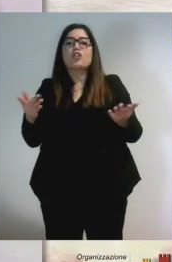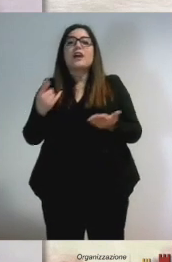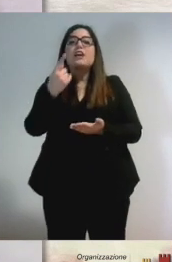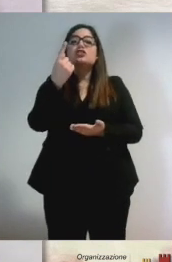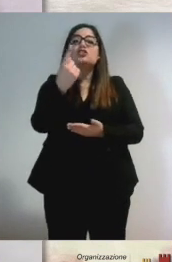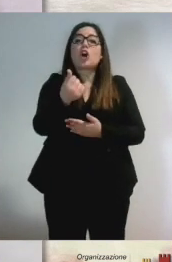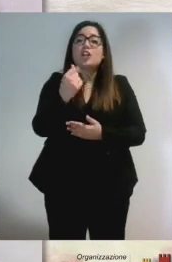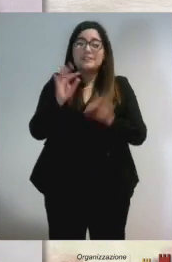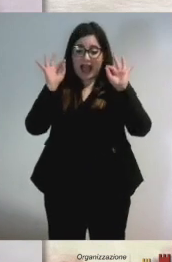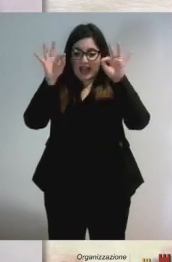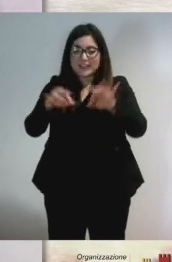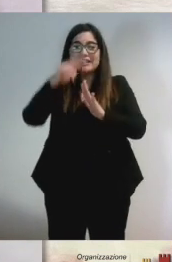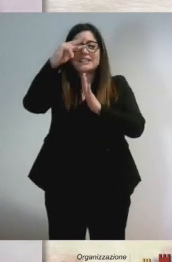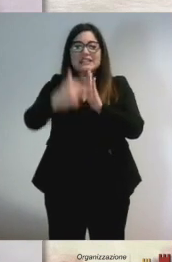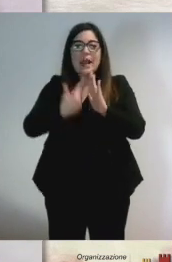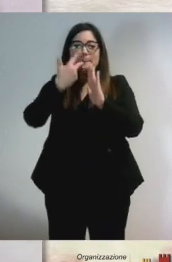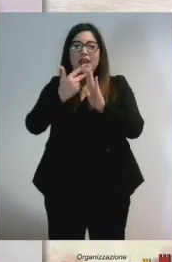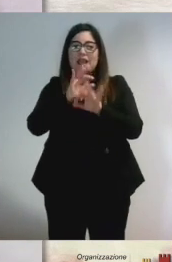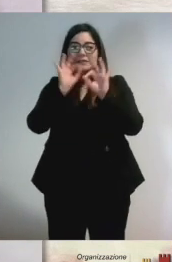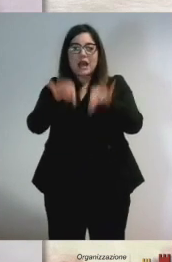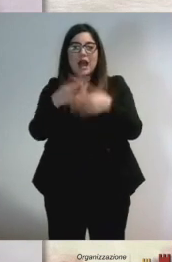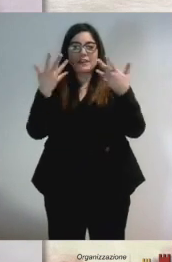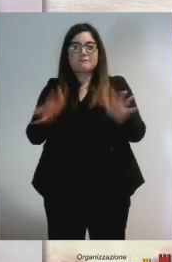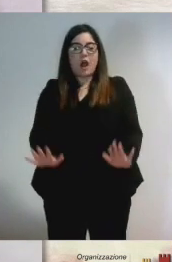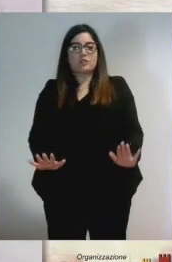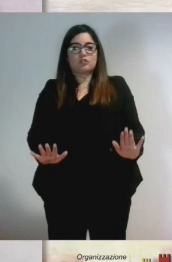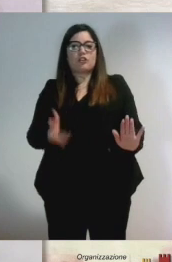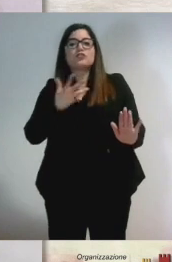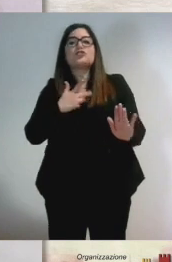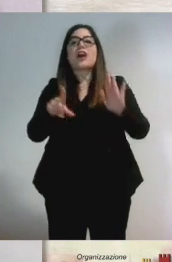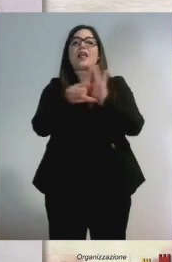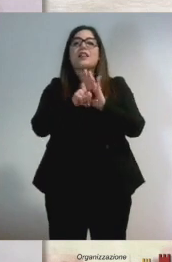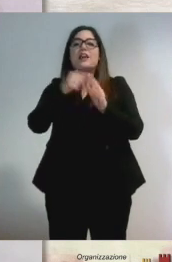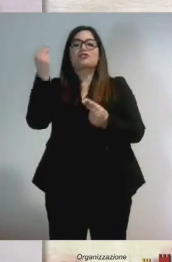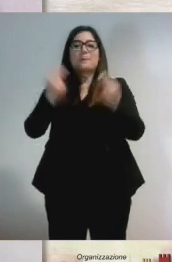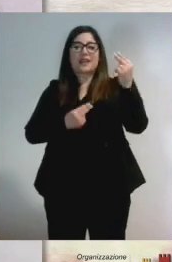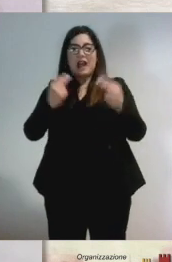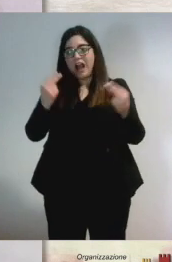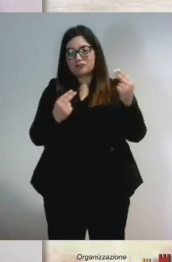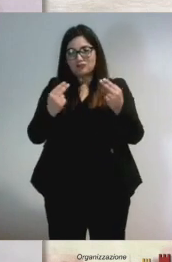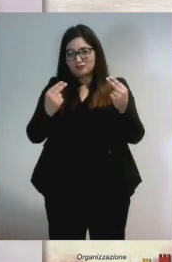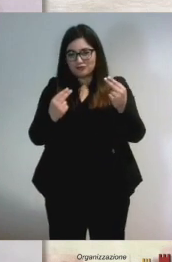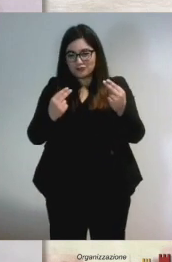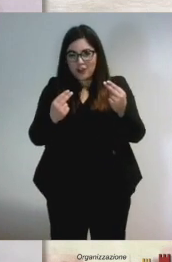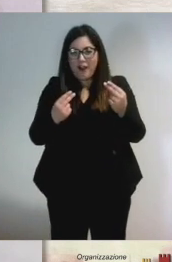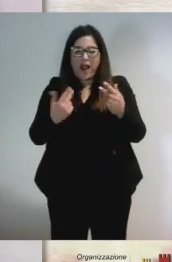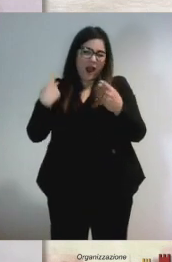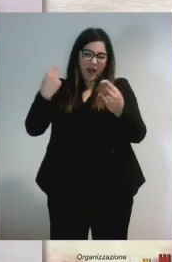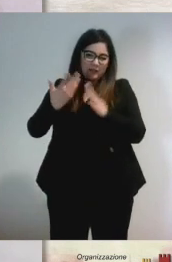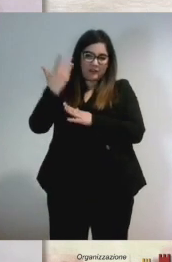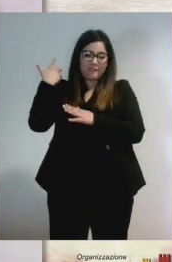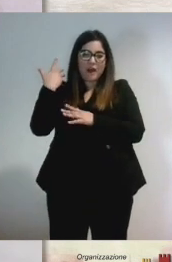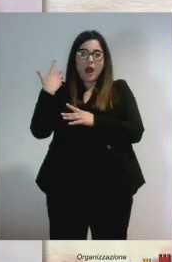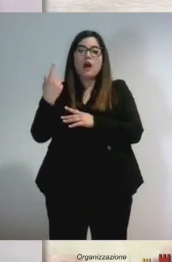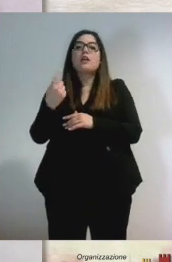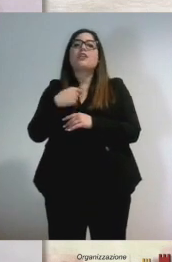in tre mesi c'è una legge di bilancio di tre anni fa che dava i soldi agli asili nido passando dalle regioni non faccio